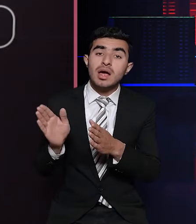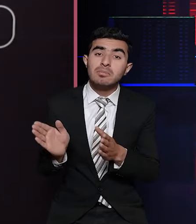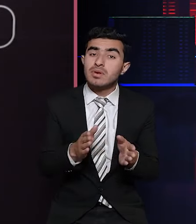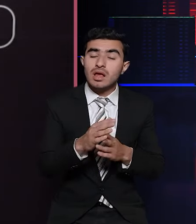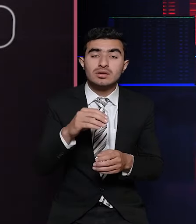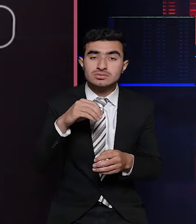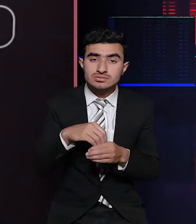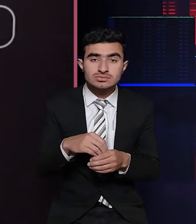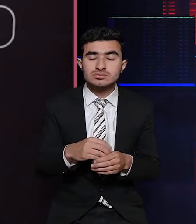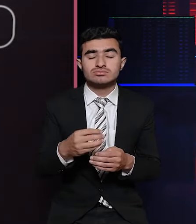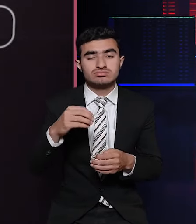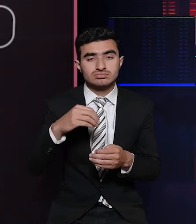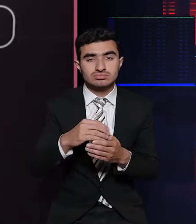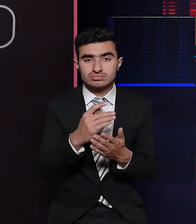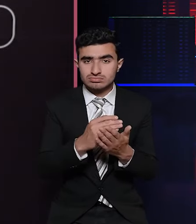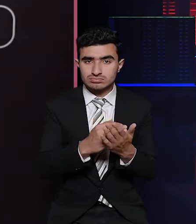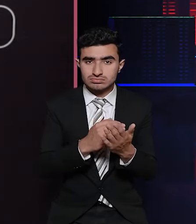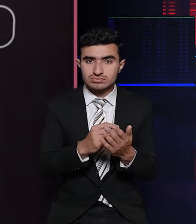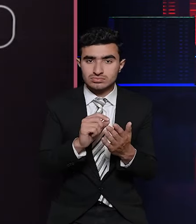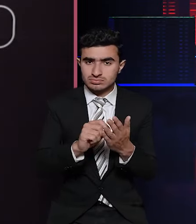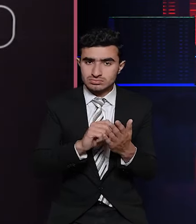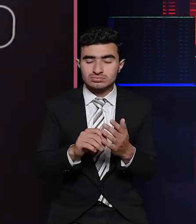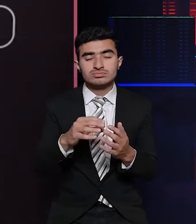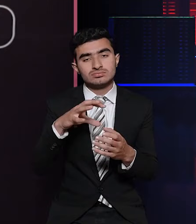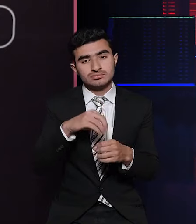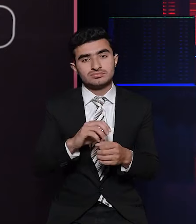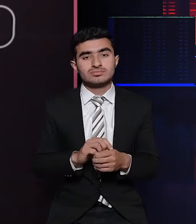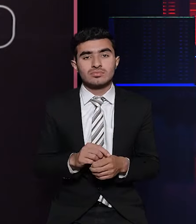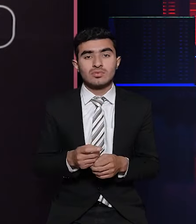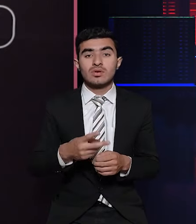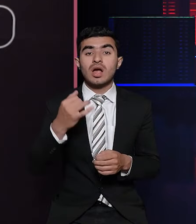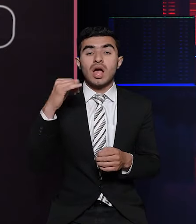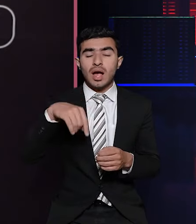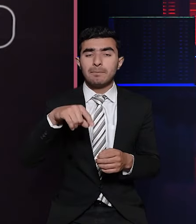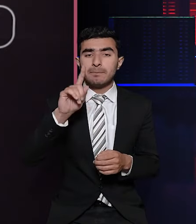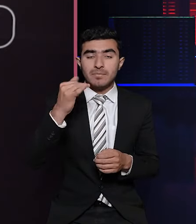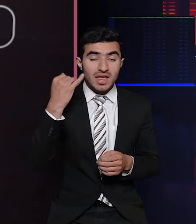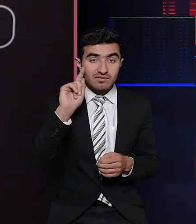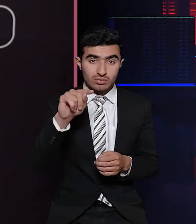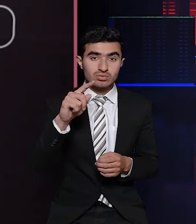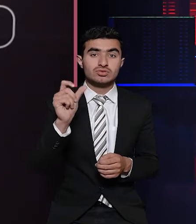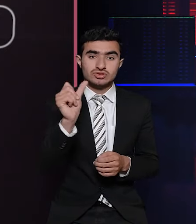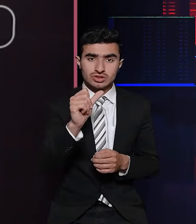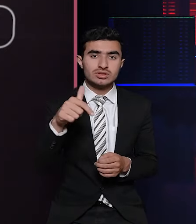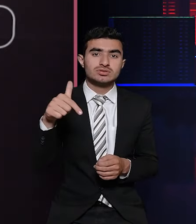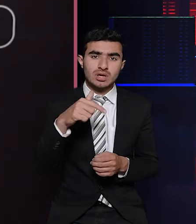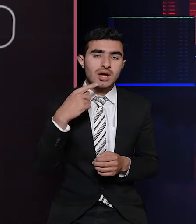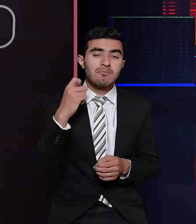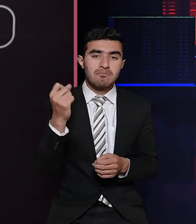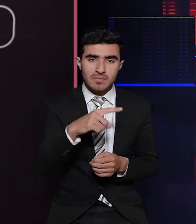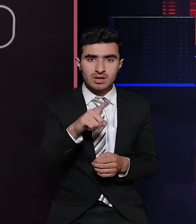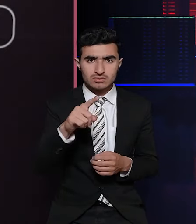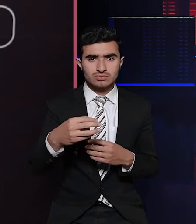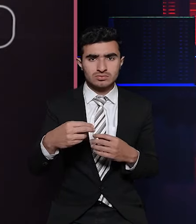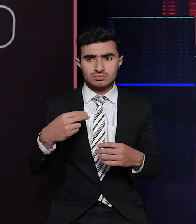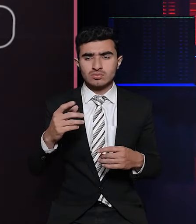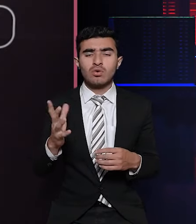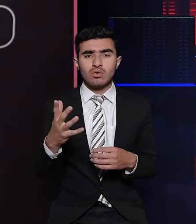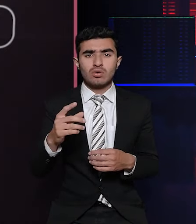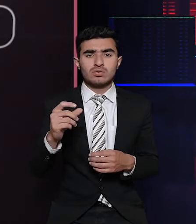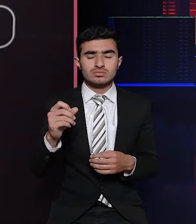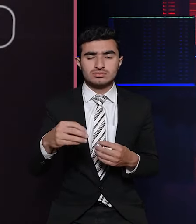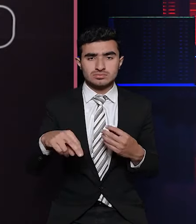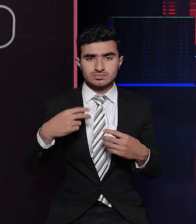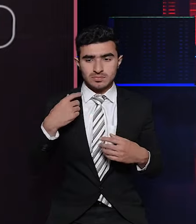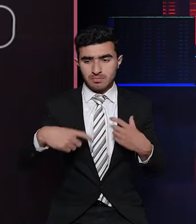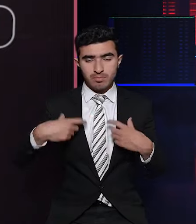ایک چیز کرتے ہو نا، آپ کی باڈی اسٹارٹس رسپونڈنگ ٹو دیٹ. تو فیٹ ڈائٹس جو ہیں وہ پلیز بالکل